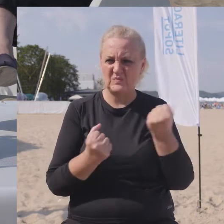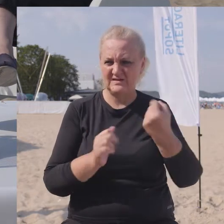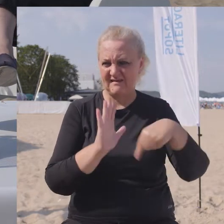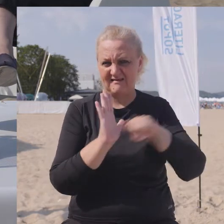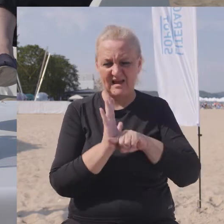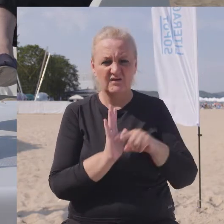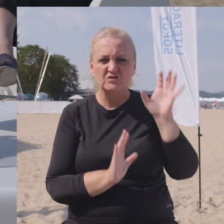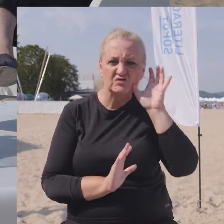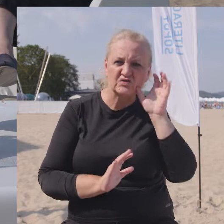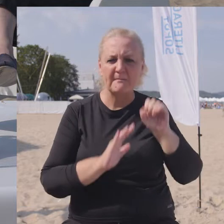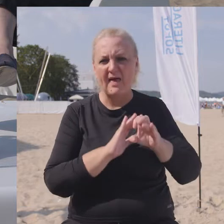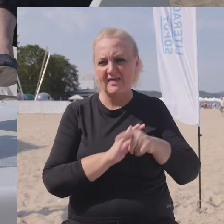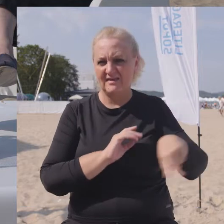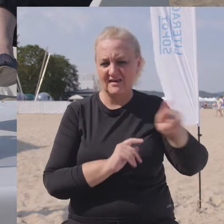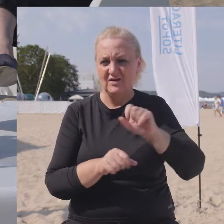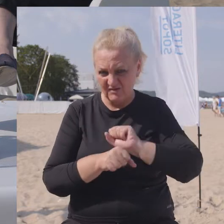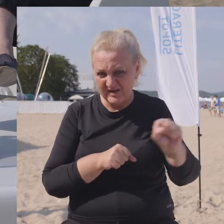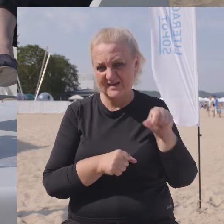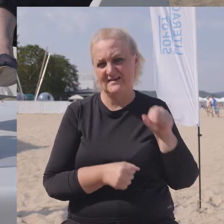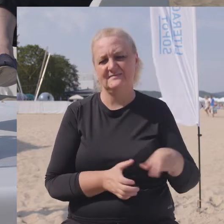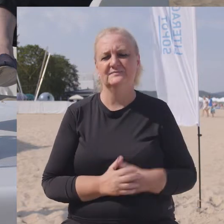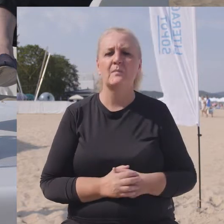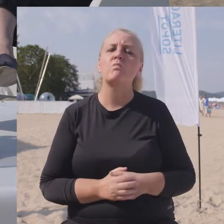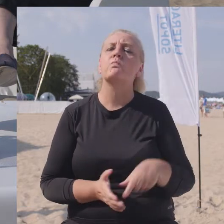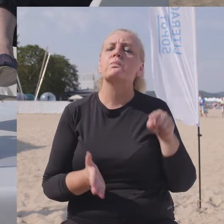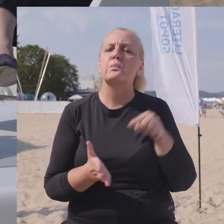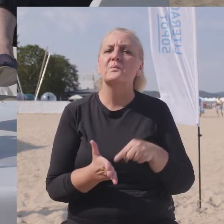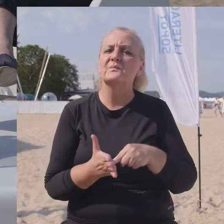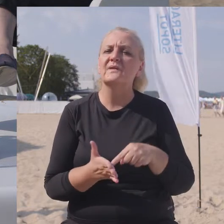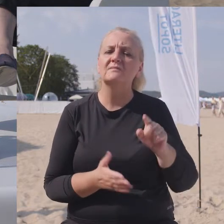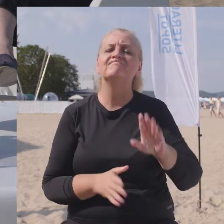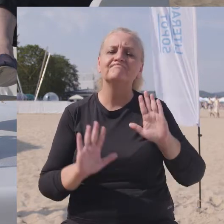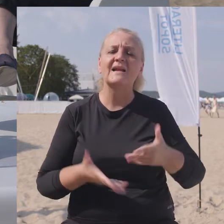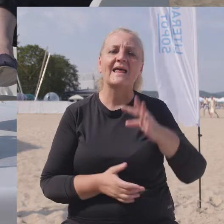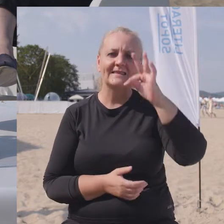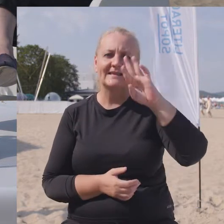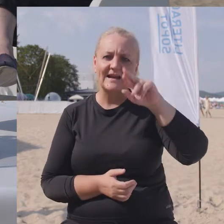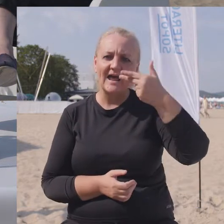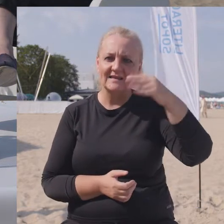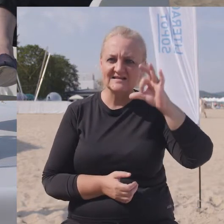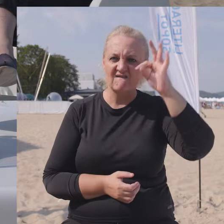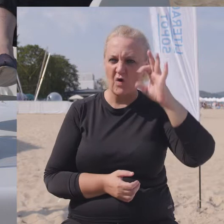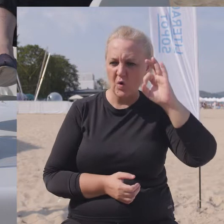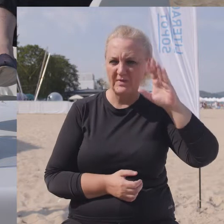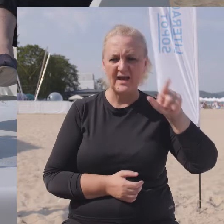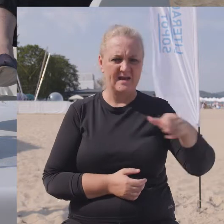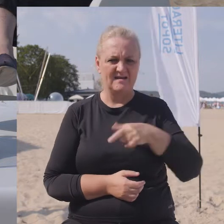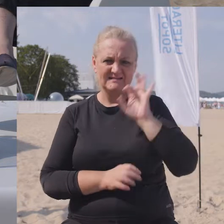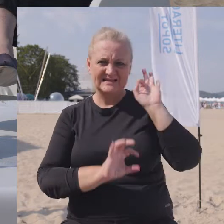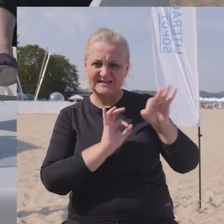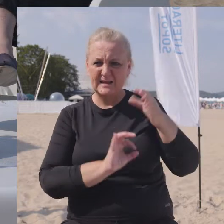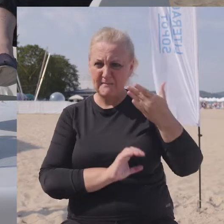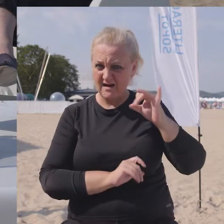słyszymy gdzieś z mediów, o których słyszymy z mediów. Natomiast ta transfobia, której doświadcza Magda, jest szczególnie bolesna,